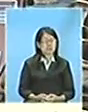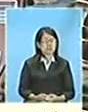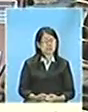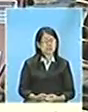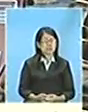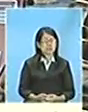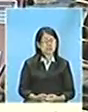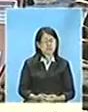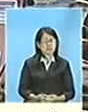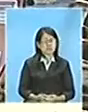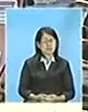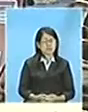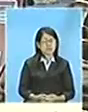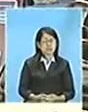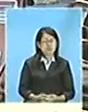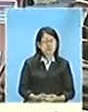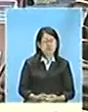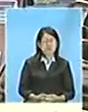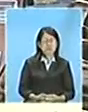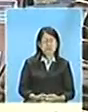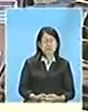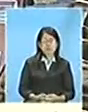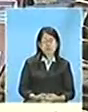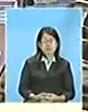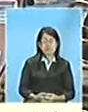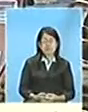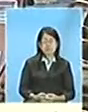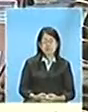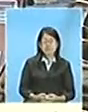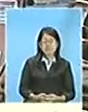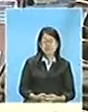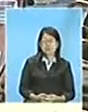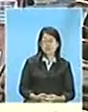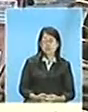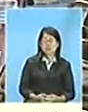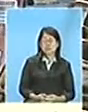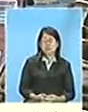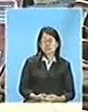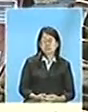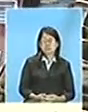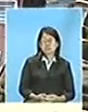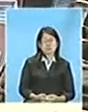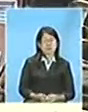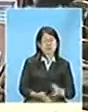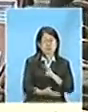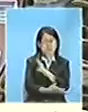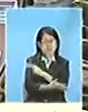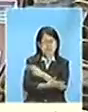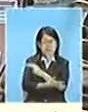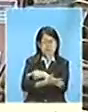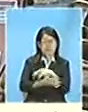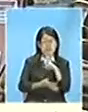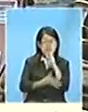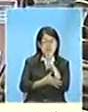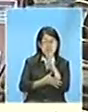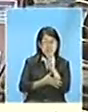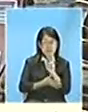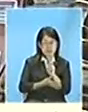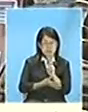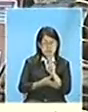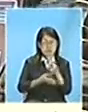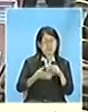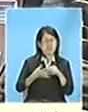Thank you. าสตราจารย์วิรัตพานิชพ